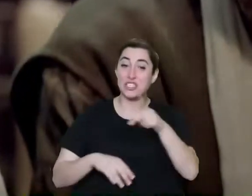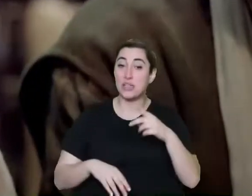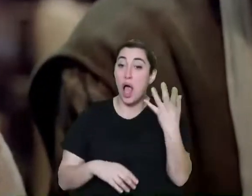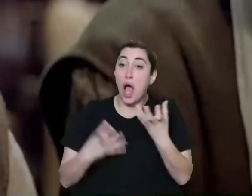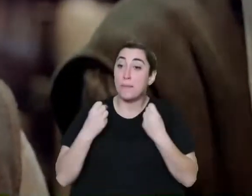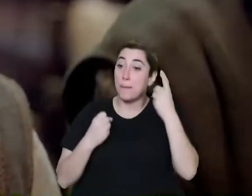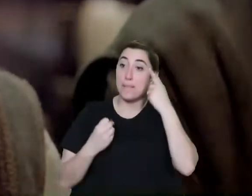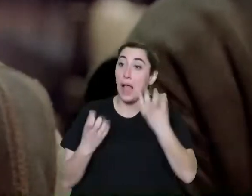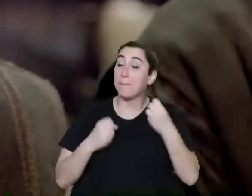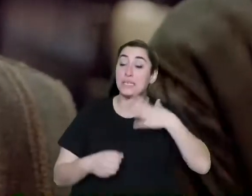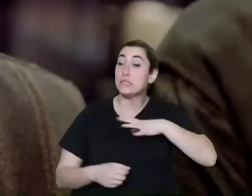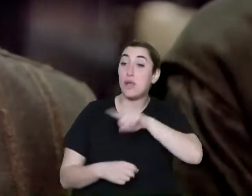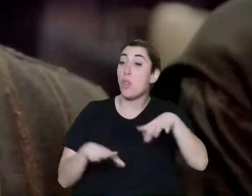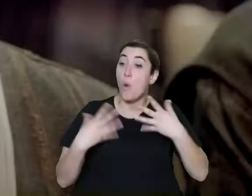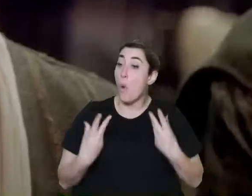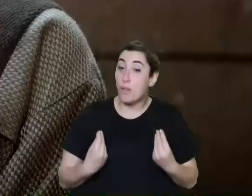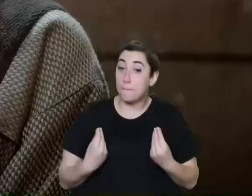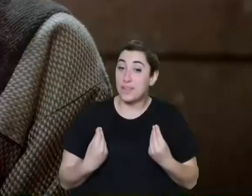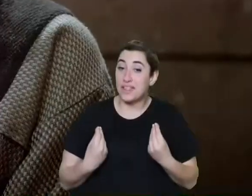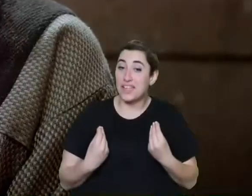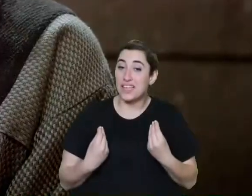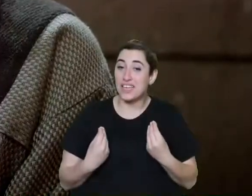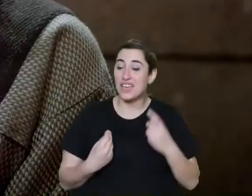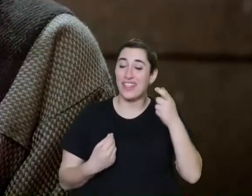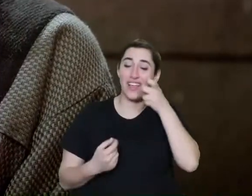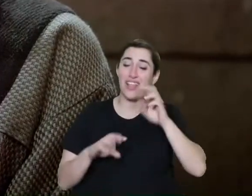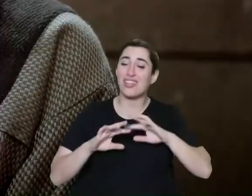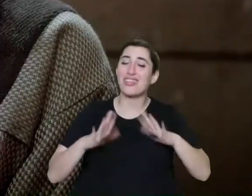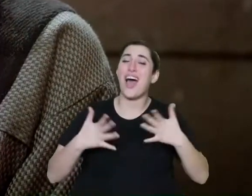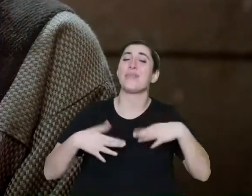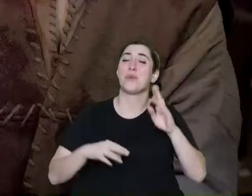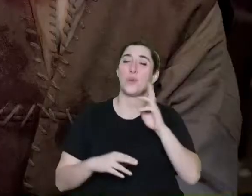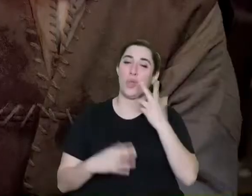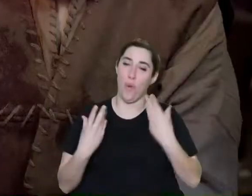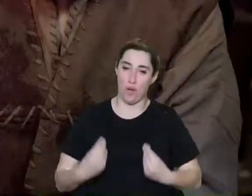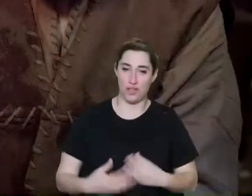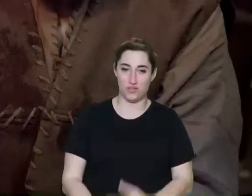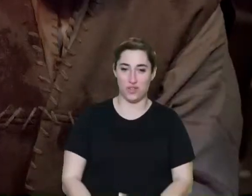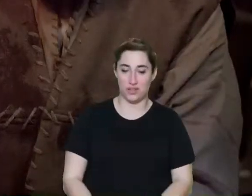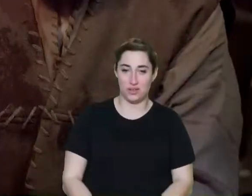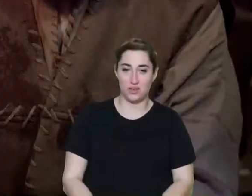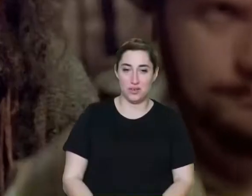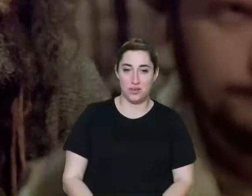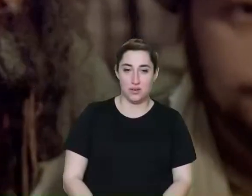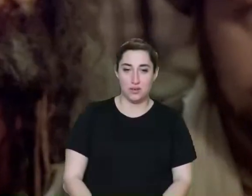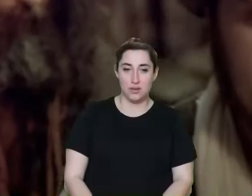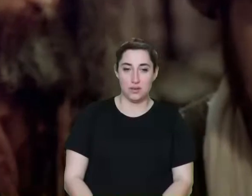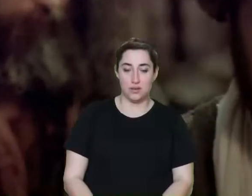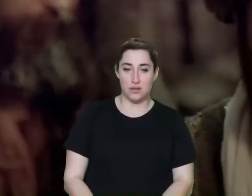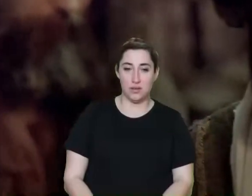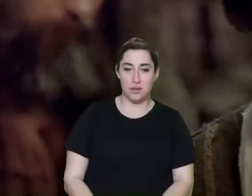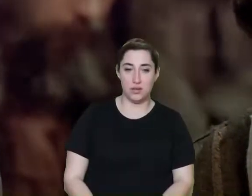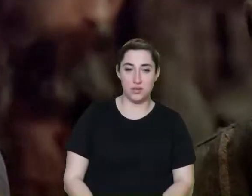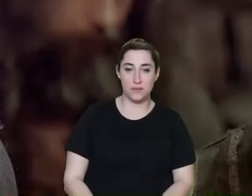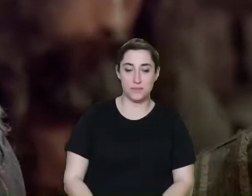istifade etmek isteyenler olur. Talibin dikkatini dağıtmak mekruhtur. Guyen de başıyla onayladı.